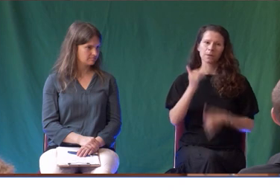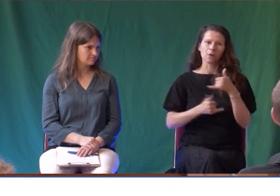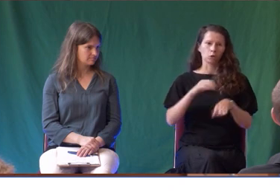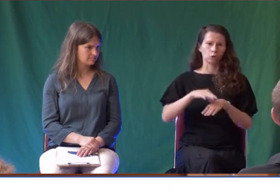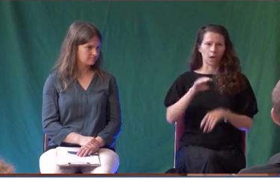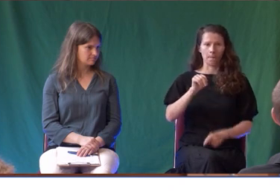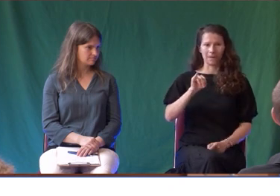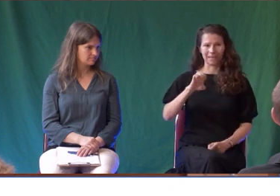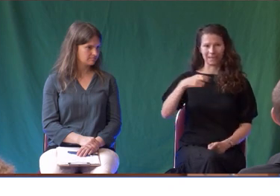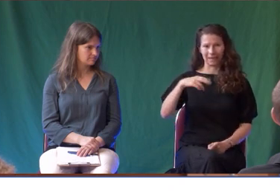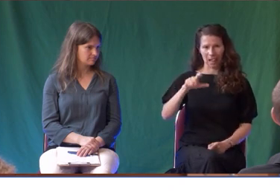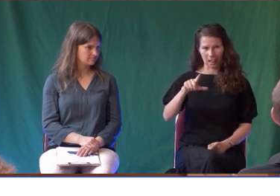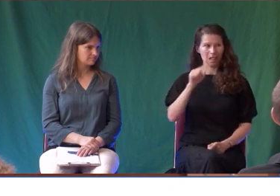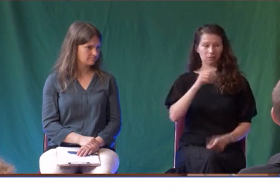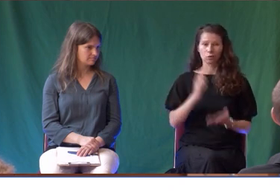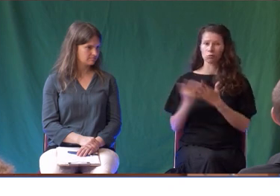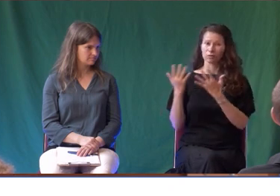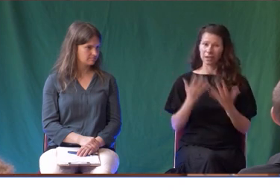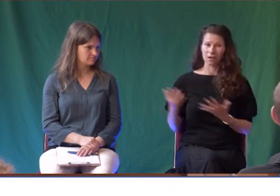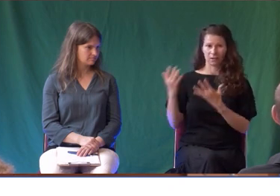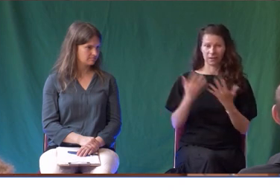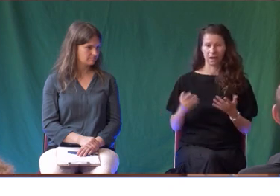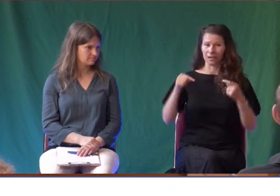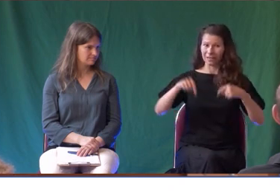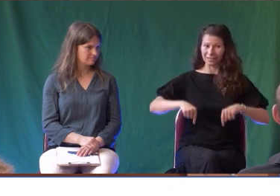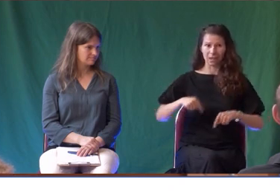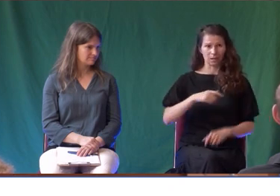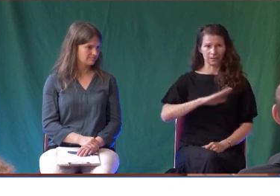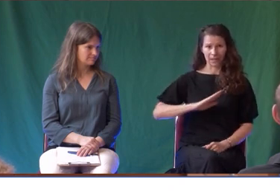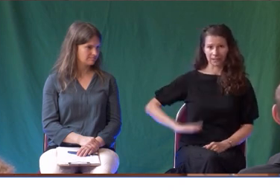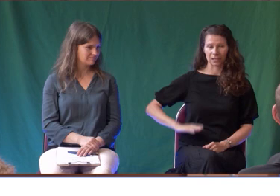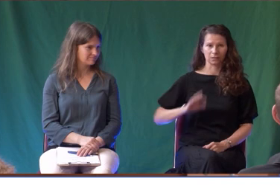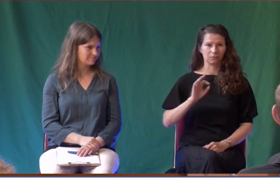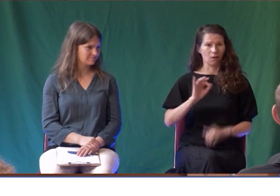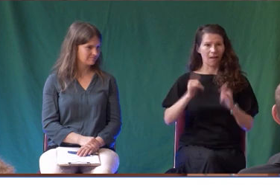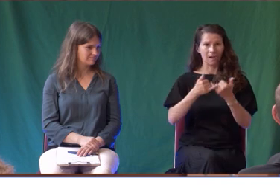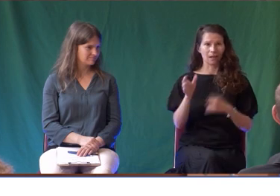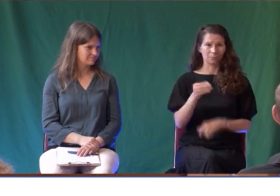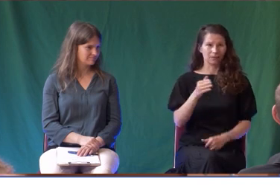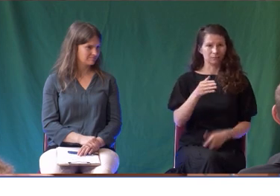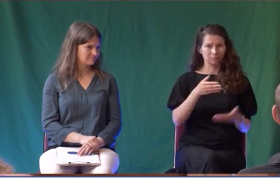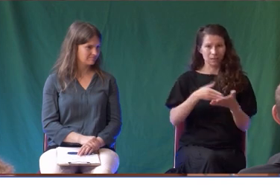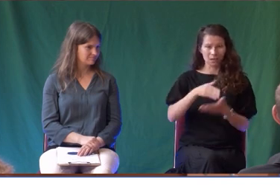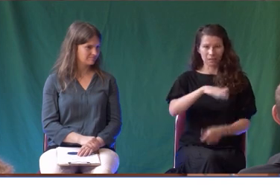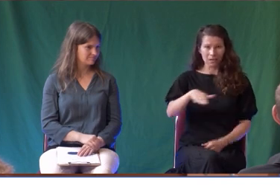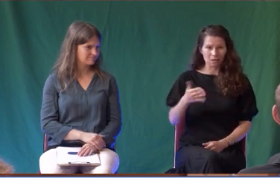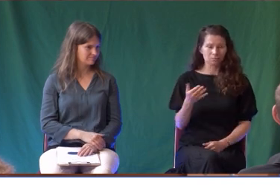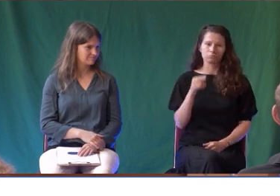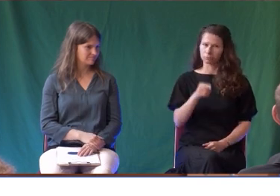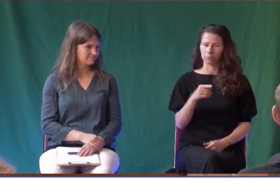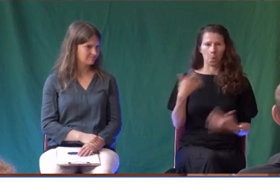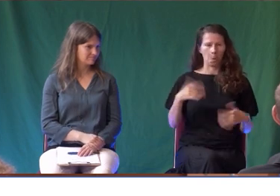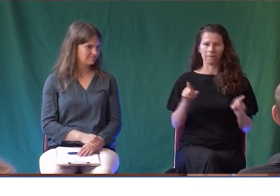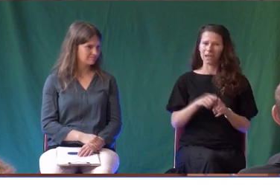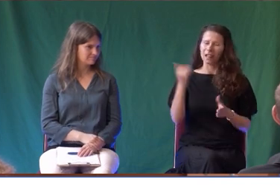nun schon jahrzehntelang sind sie für Eltern mit Behinderung in Sachsen eine Art letzte Instanz das sage ich jetzt mal so durch ihr